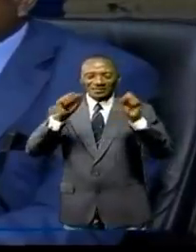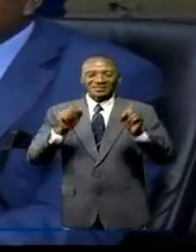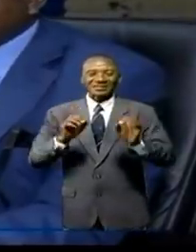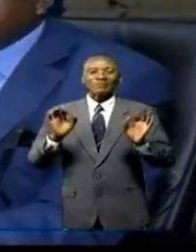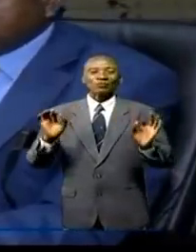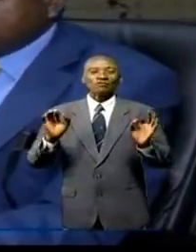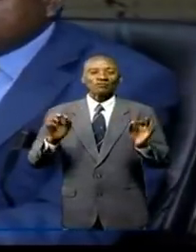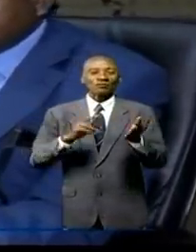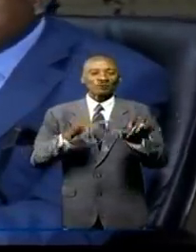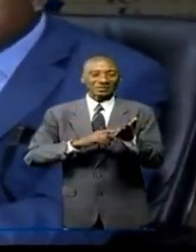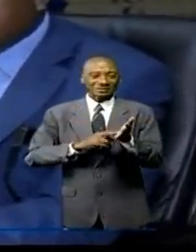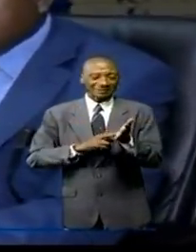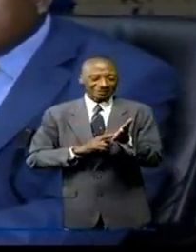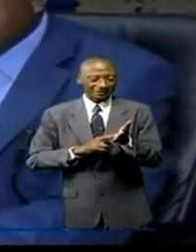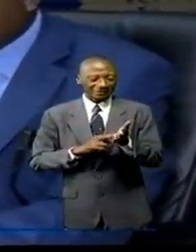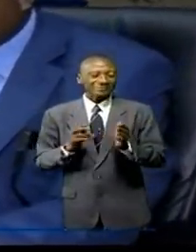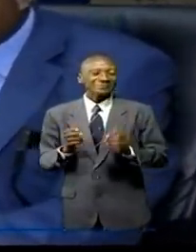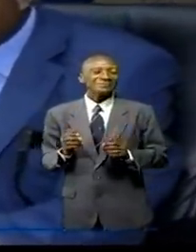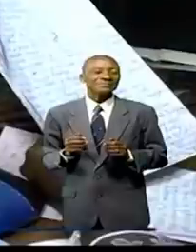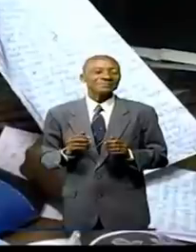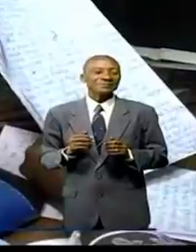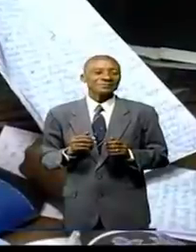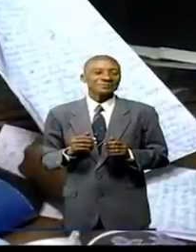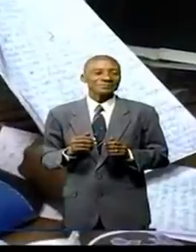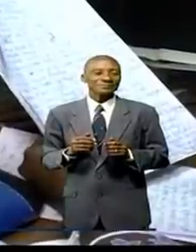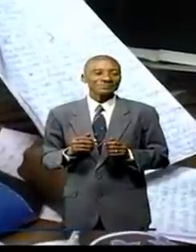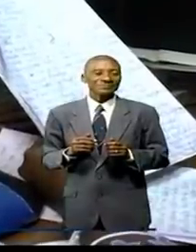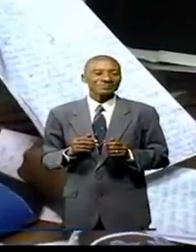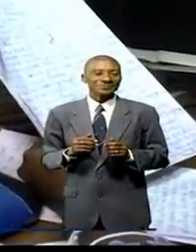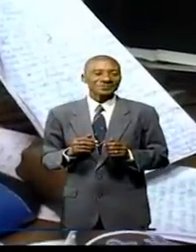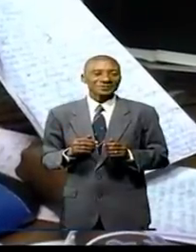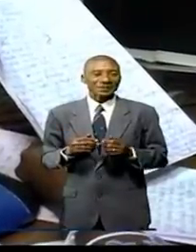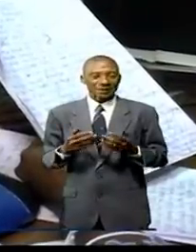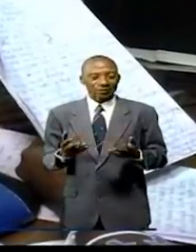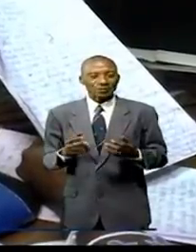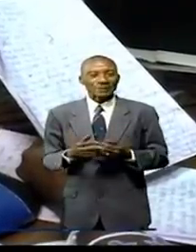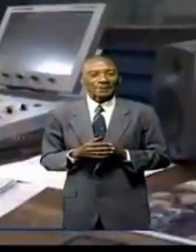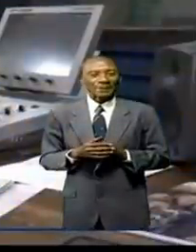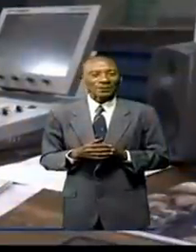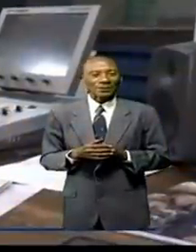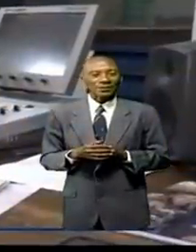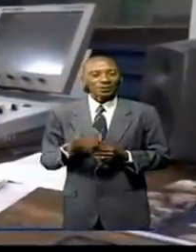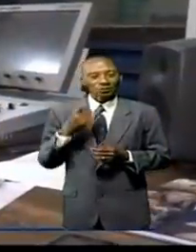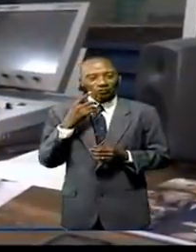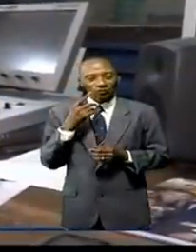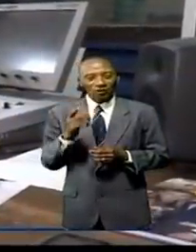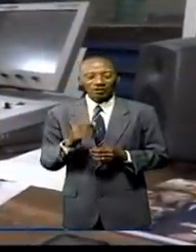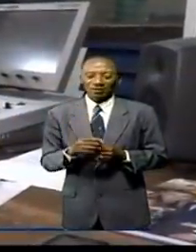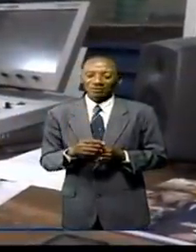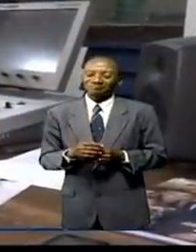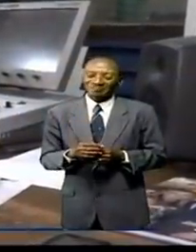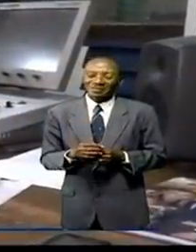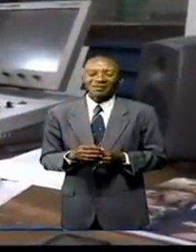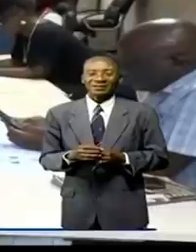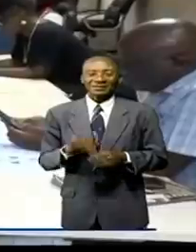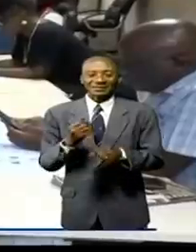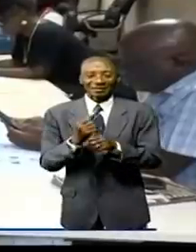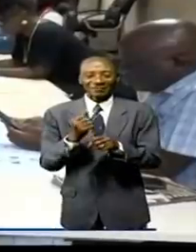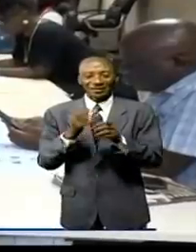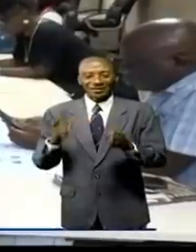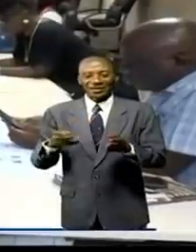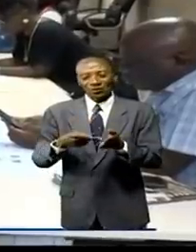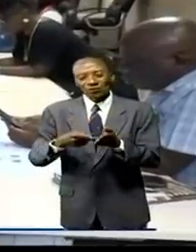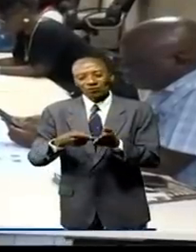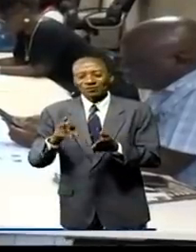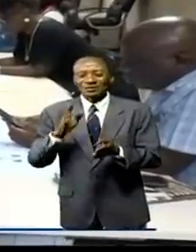médias chauds aux standards internationaux. Les mauvais castings et les manques de motivation du personnel en sont pour